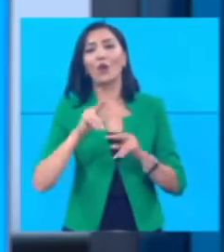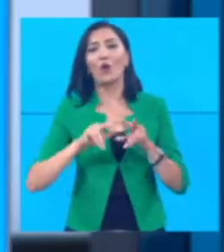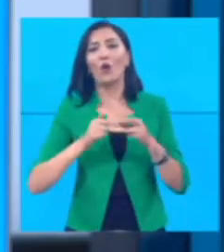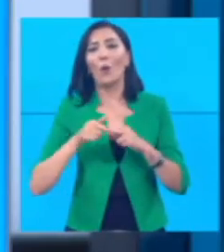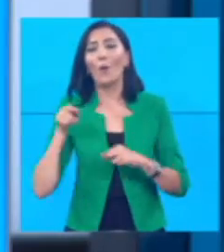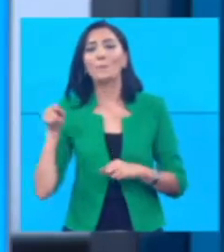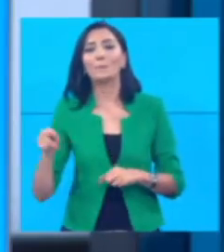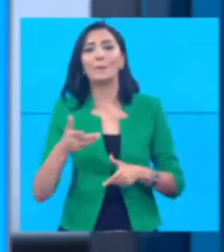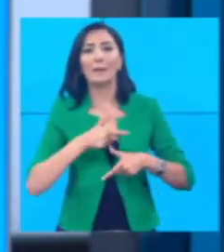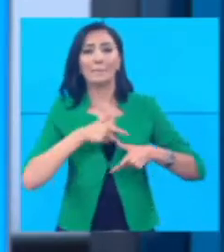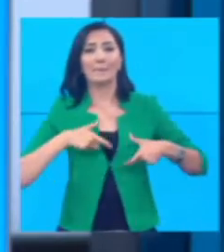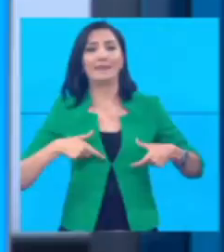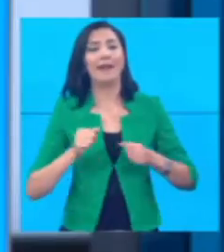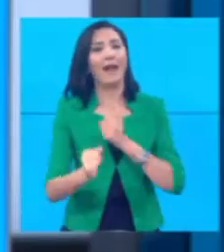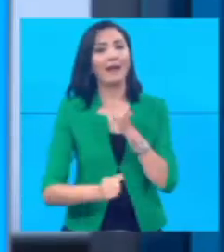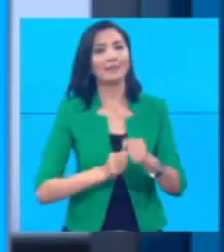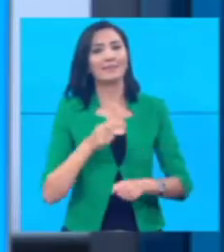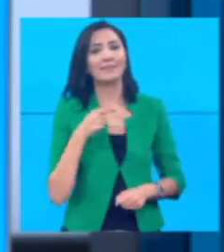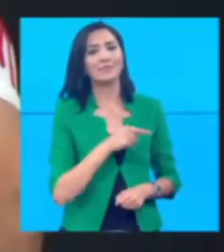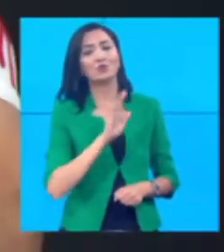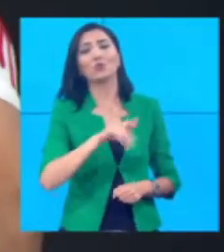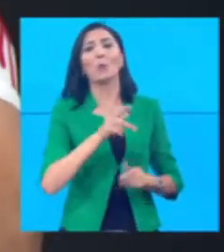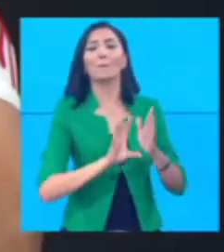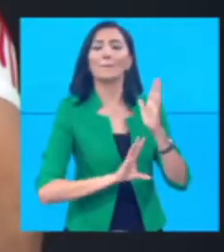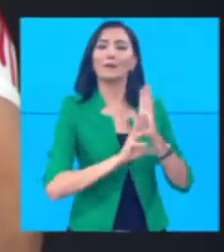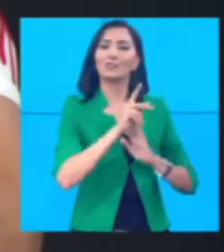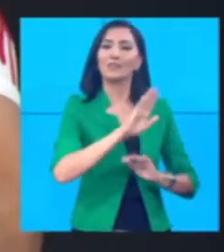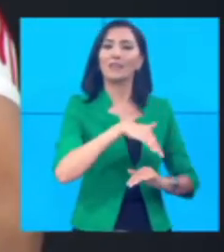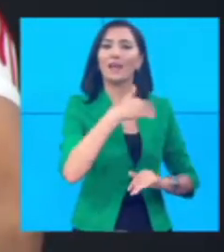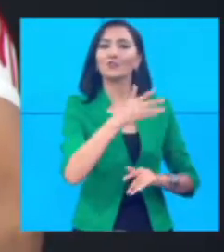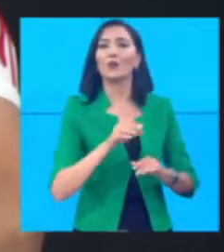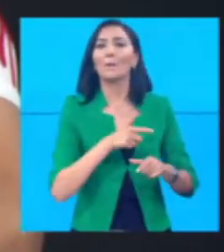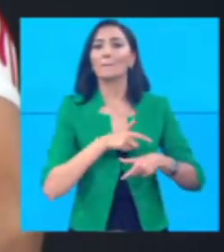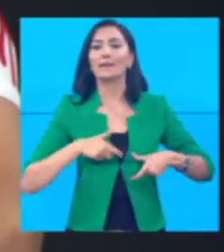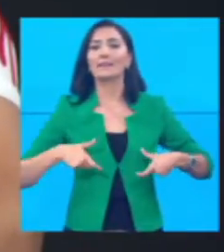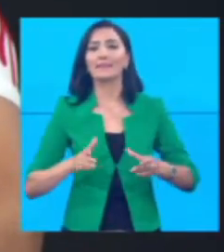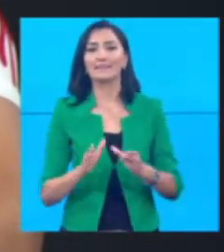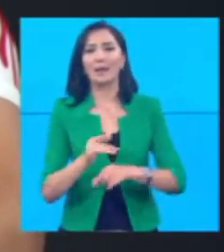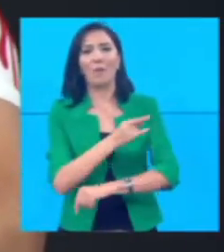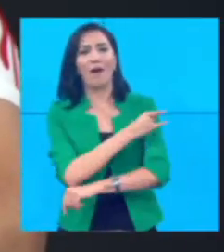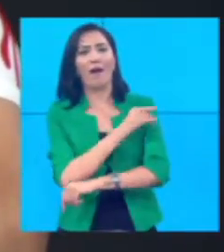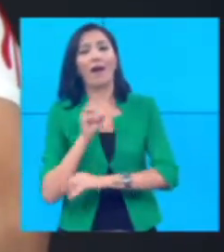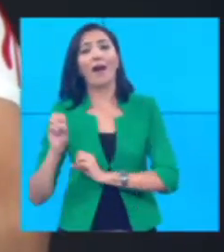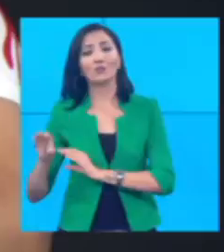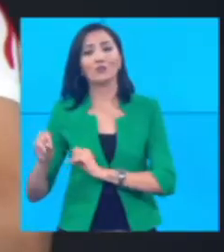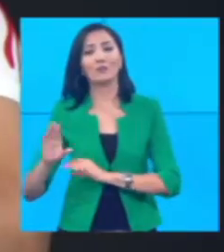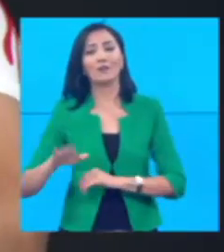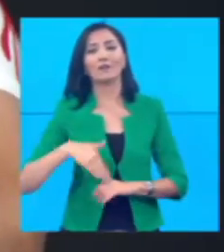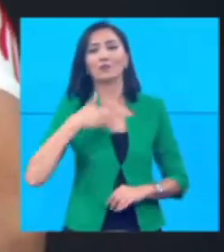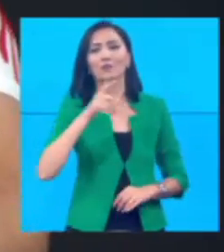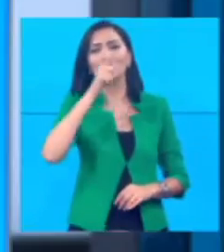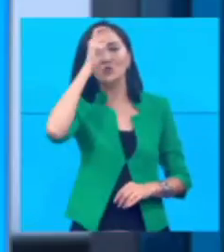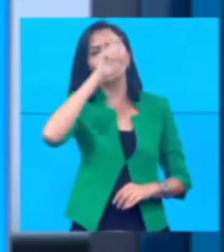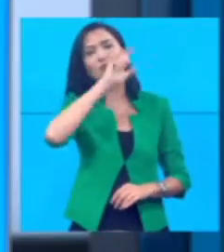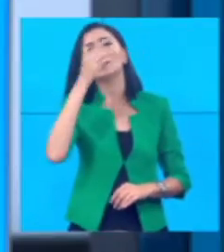aslında eski milli sporcumuz, milli atletimiz. Daha sonra bu başarılardan sonra milli takım antrenörlüğüne kadar yükseldi. Evet. Ömer, şimdi biraz